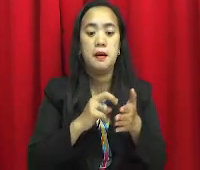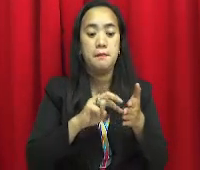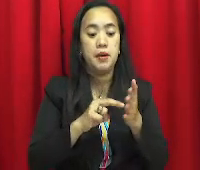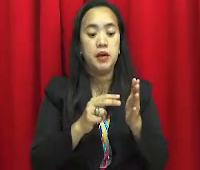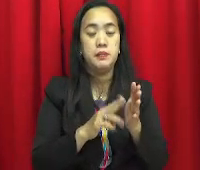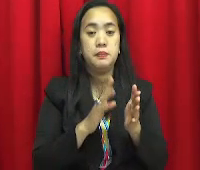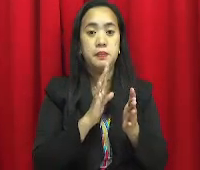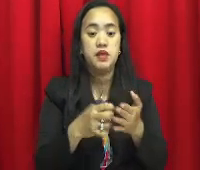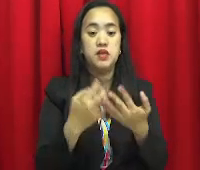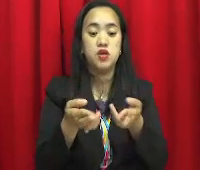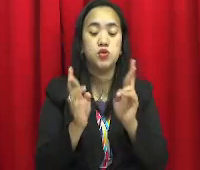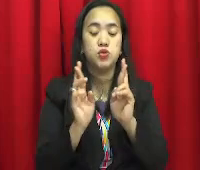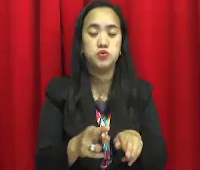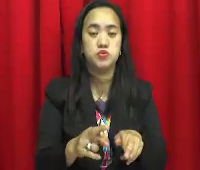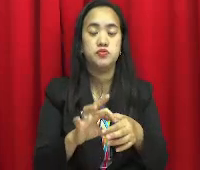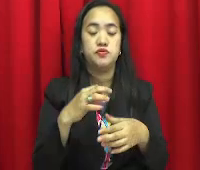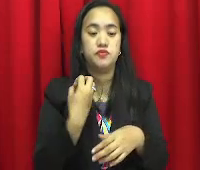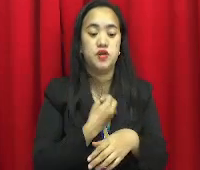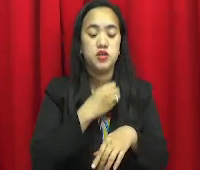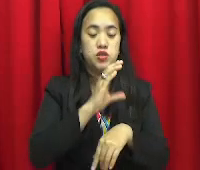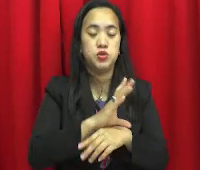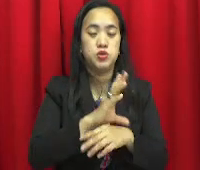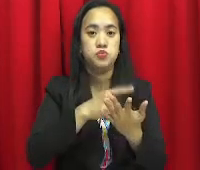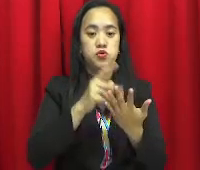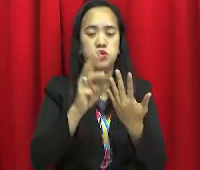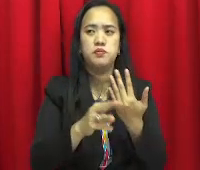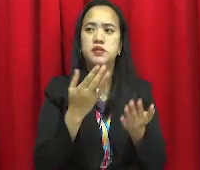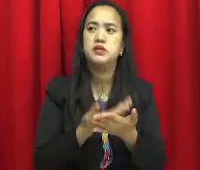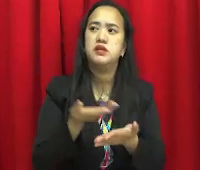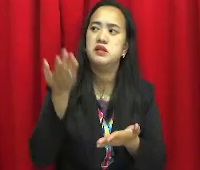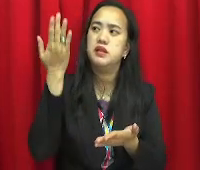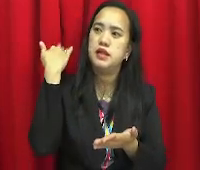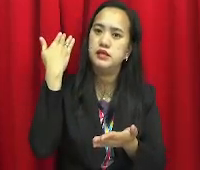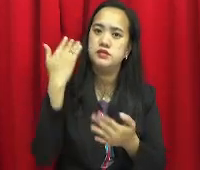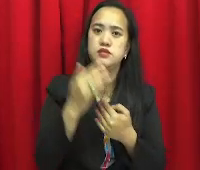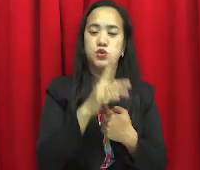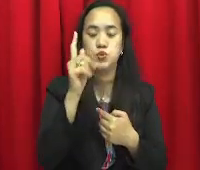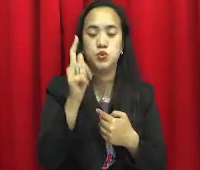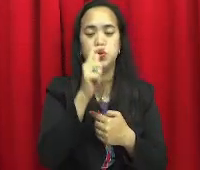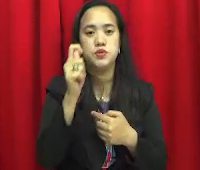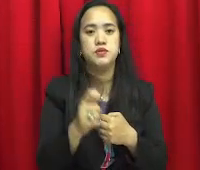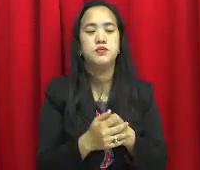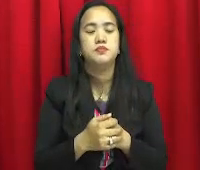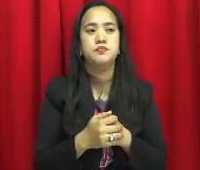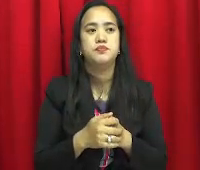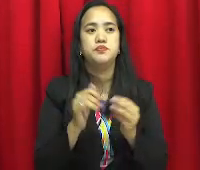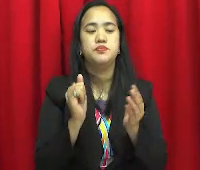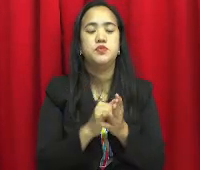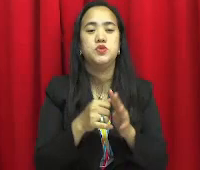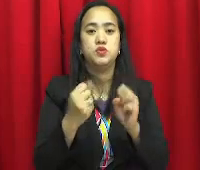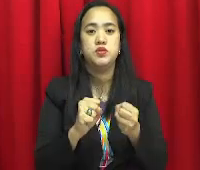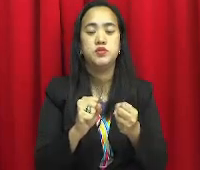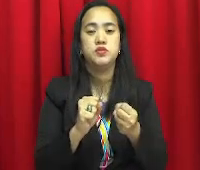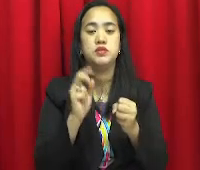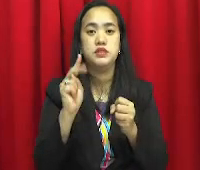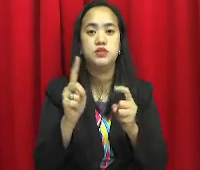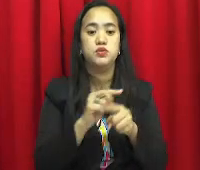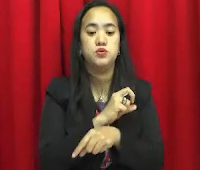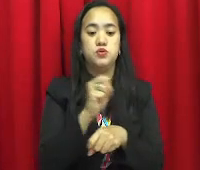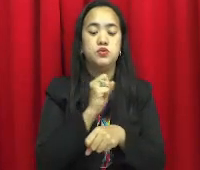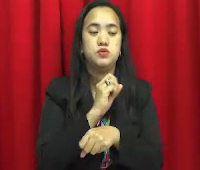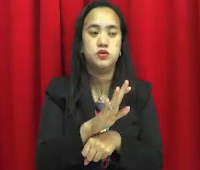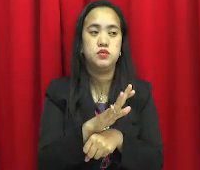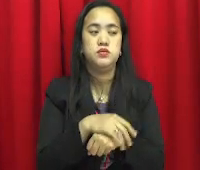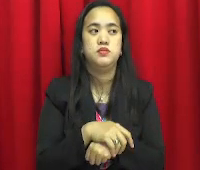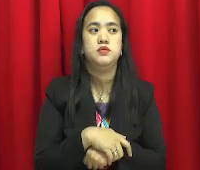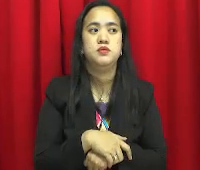program last Tuesday. Mm-hmm. Okay? Na nag-usap sila mag-asawa. Ngayon, na magpapa-counsel nga sana sa akin, hindi ko